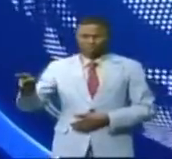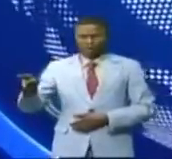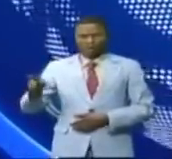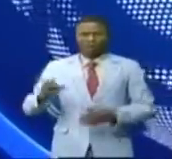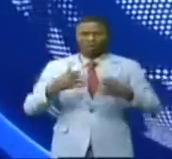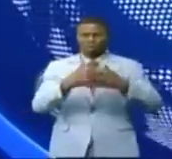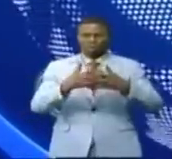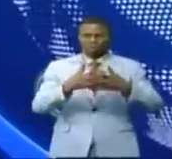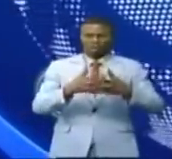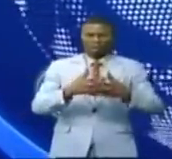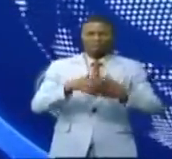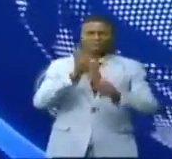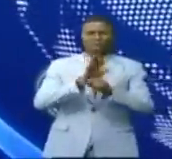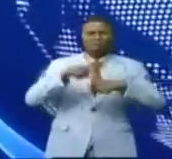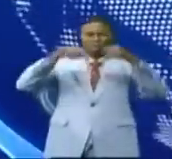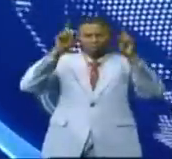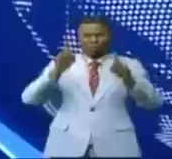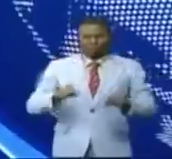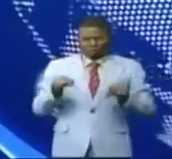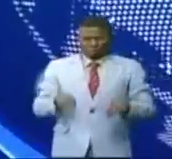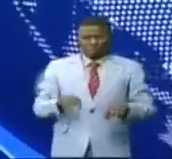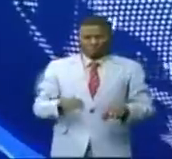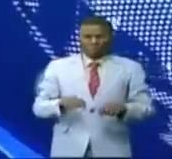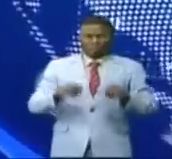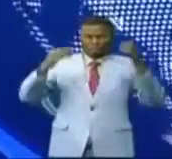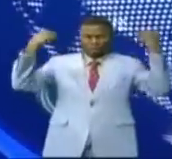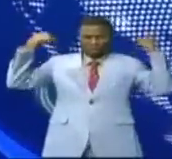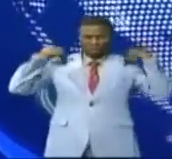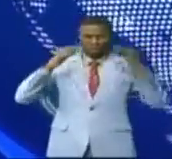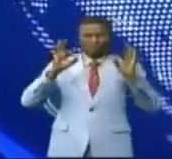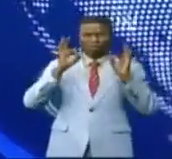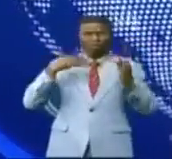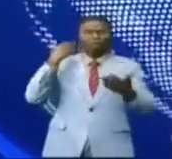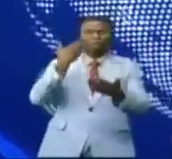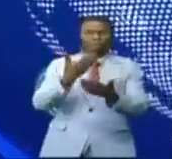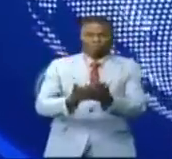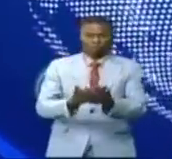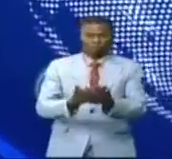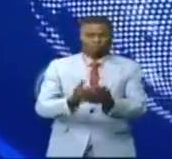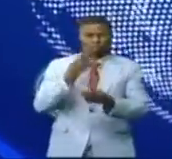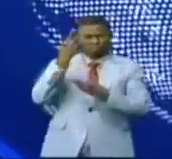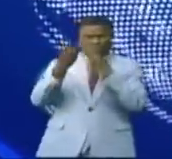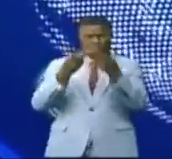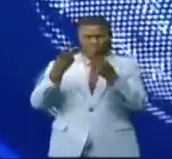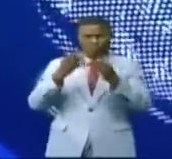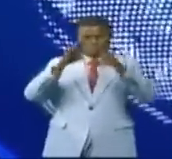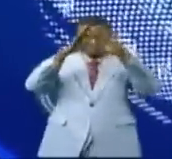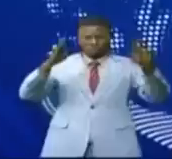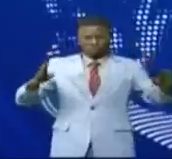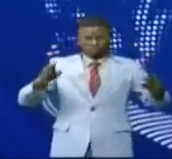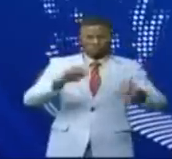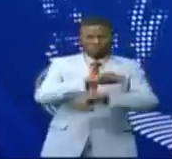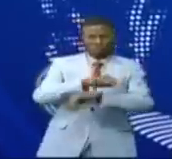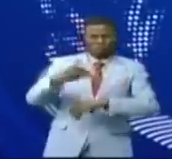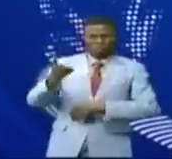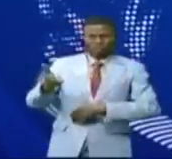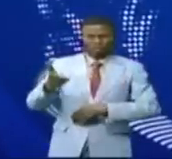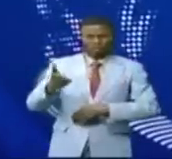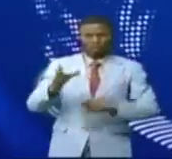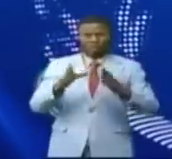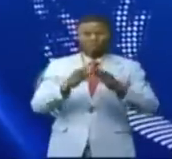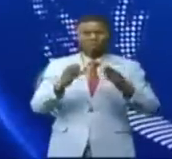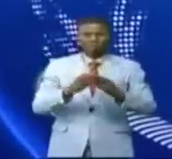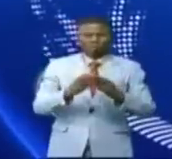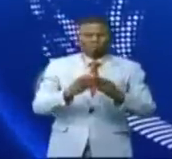deux décennies à ce jour un nouveau représentant résident est arrivé et qui a visité les locaux de cette institution en compagnie